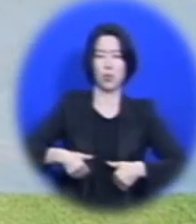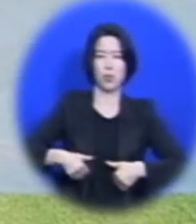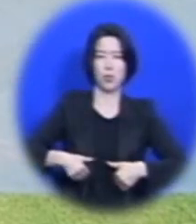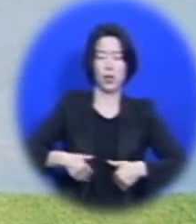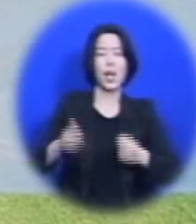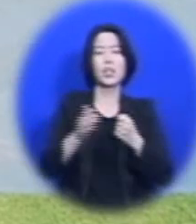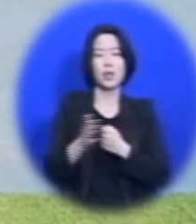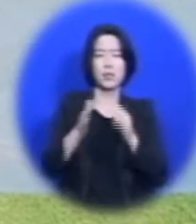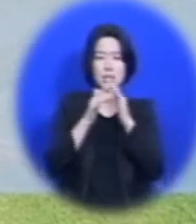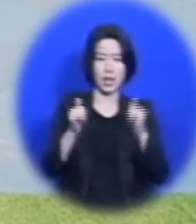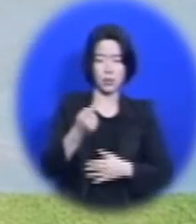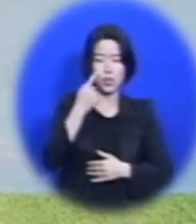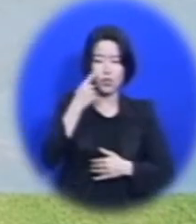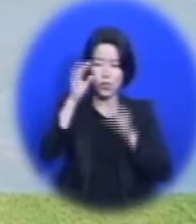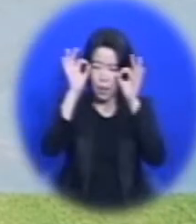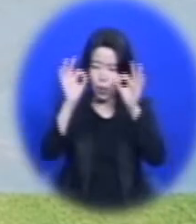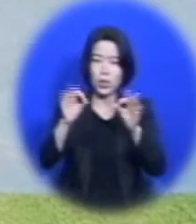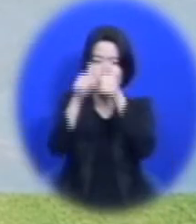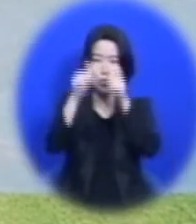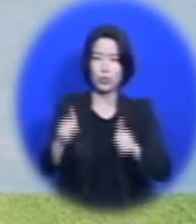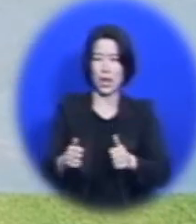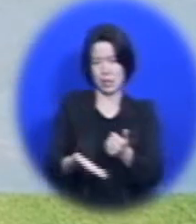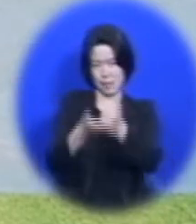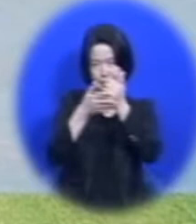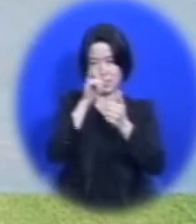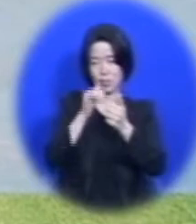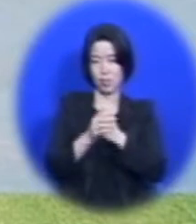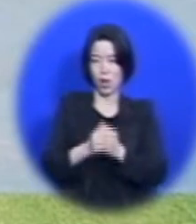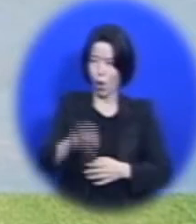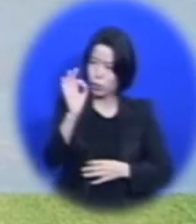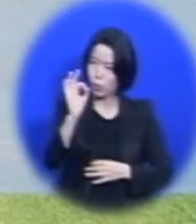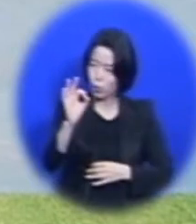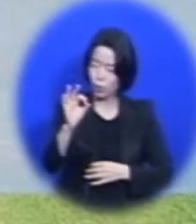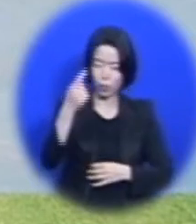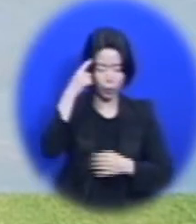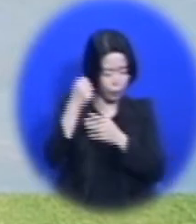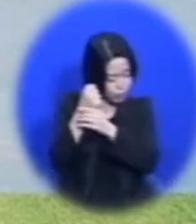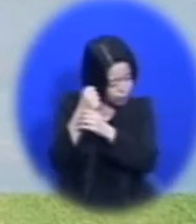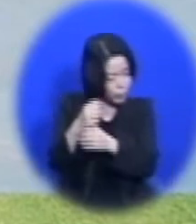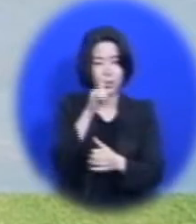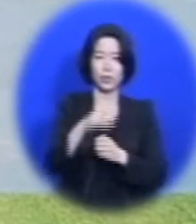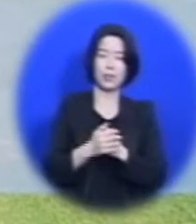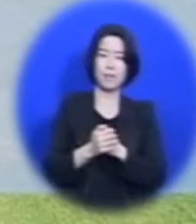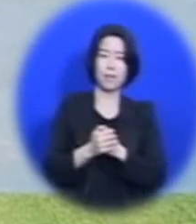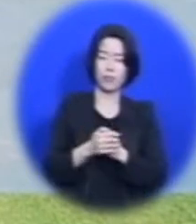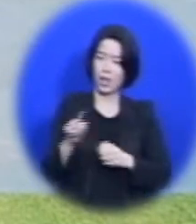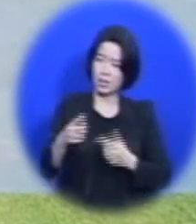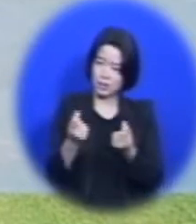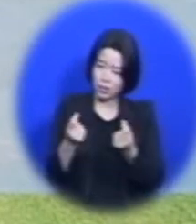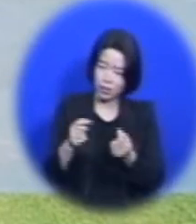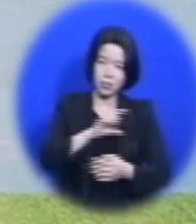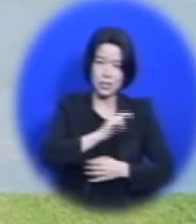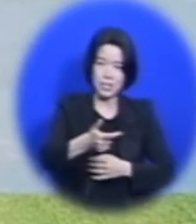그래서 사람들이 눈에 보이는 우상을 그렇게 섬기는, 그렇게 돈, 돈에 집착하는, 그럴듯한 무슨 이런 명함에